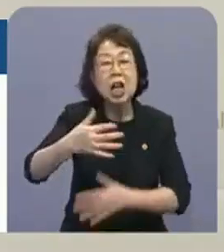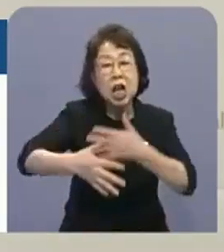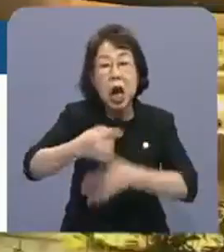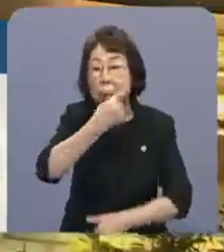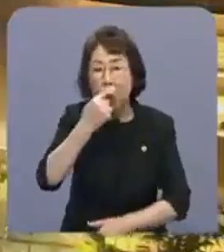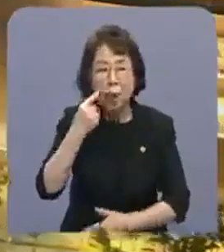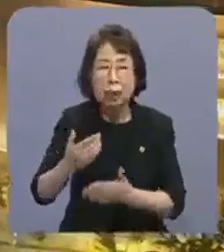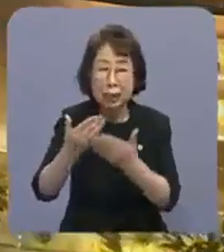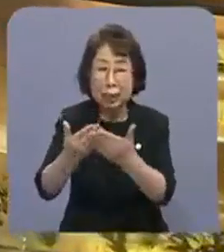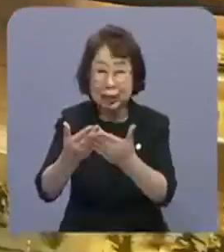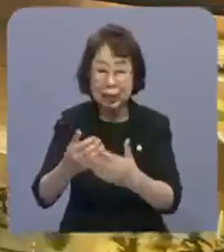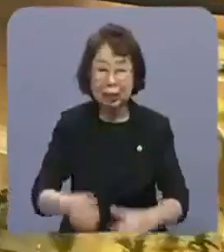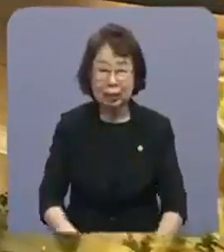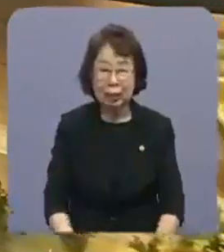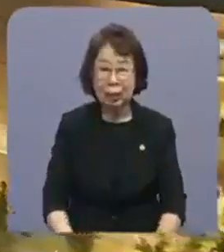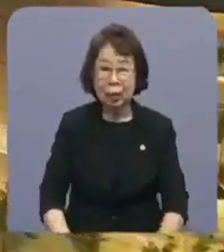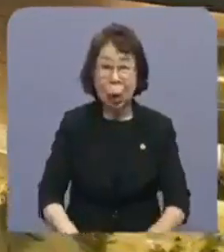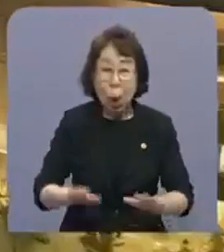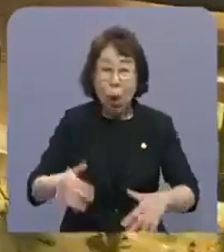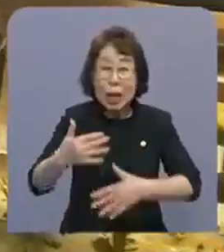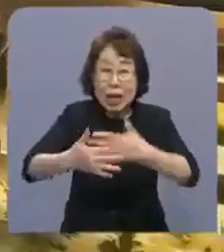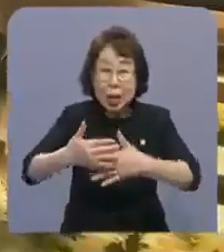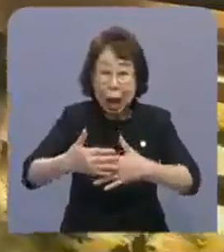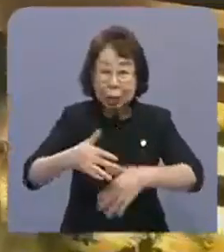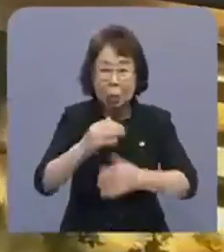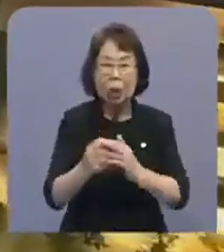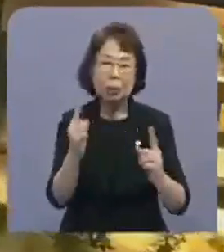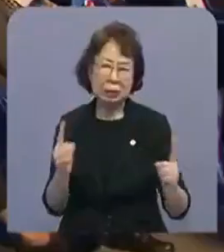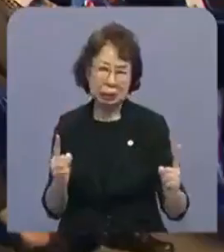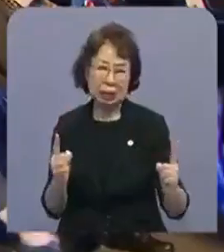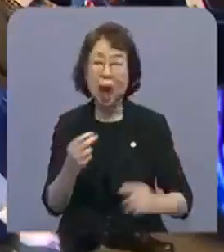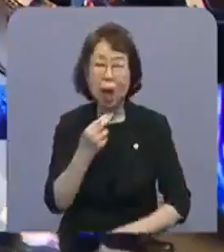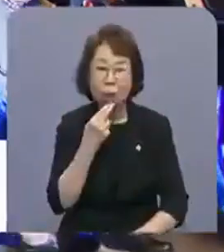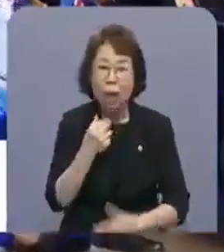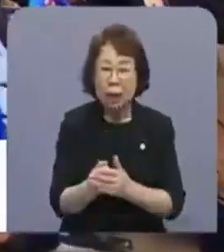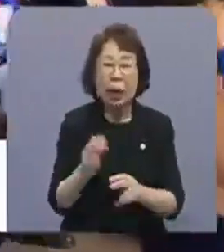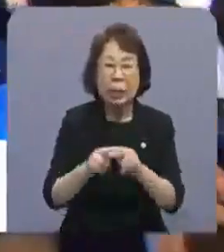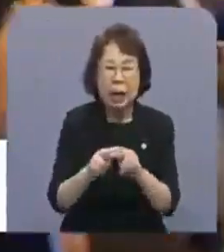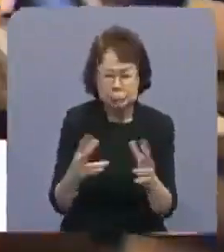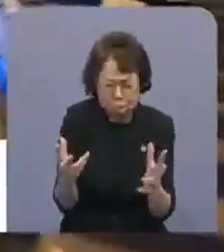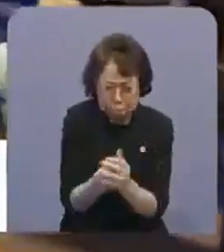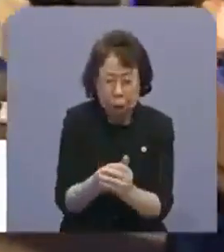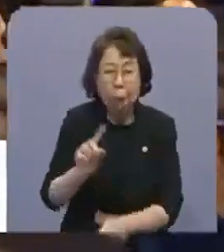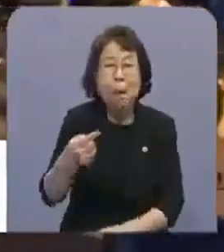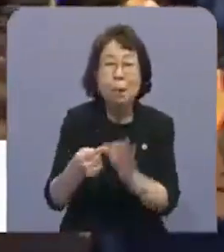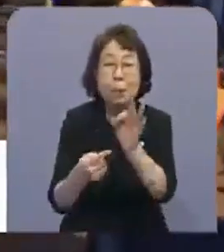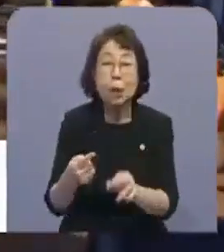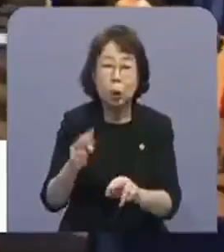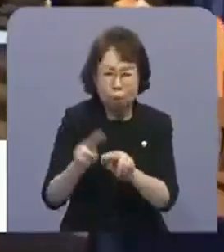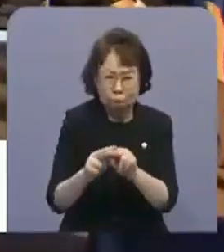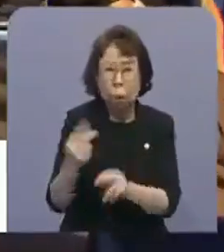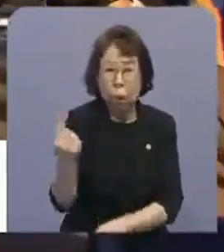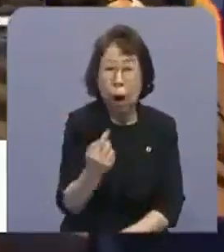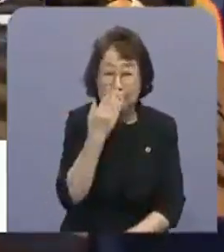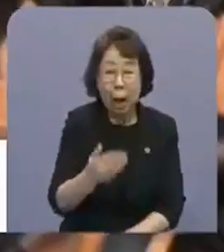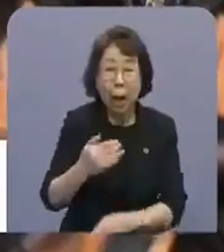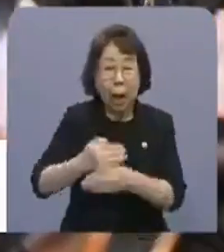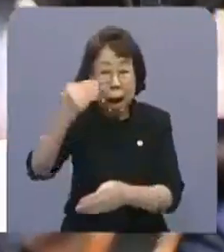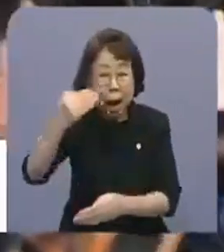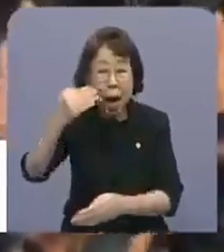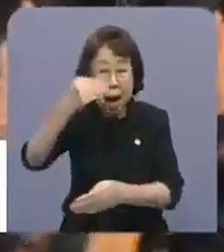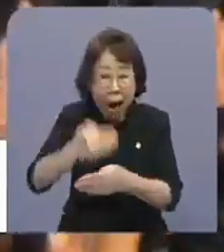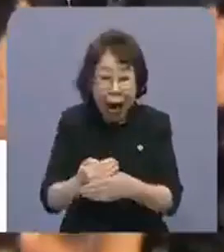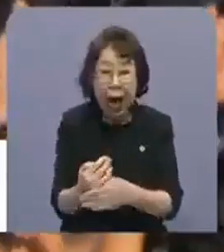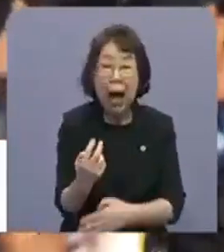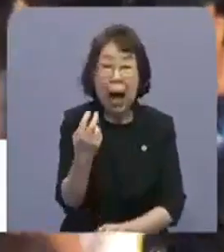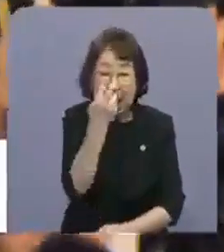소개합니다. 올해 영화제는 사회적 거리 두기 없이 좌석을 100% 사용하고 개폐막식과